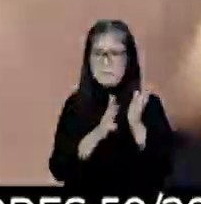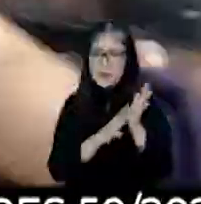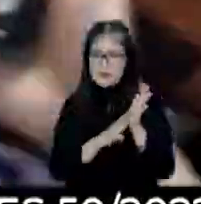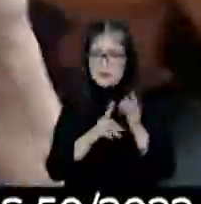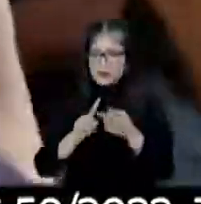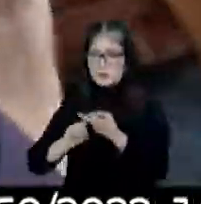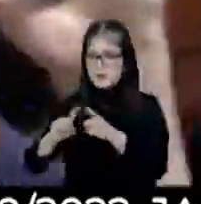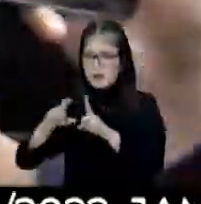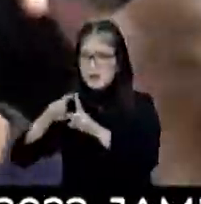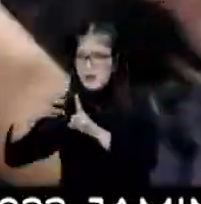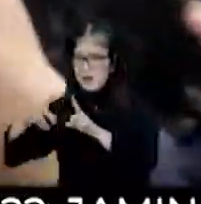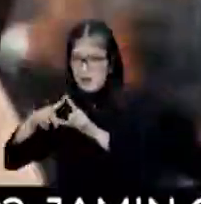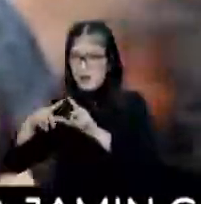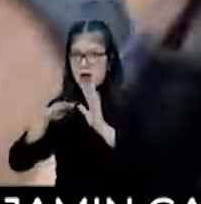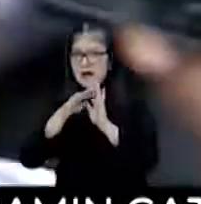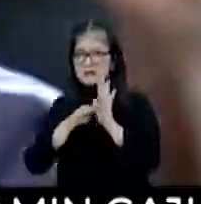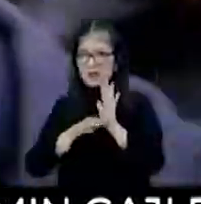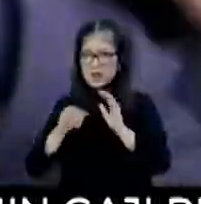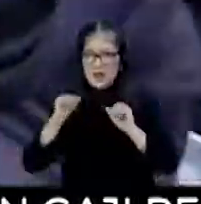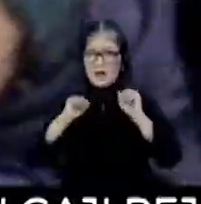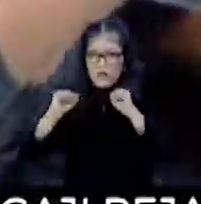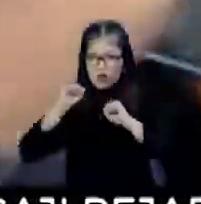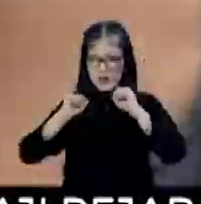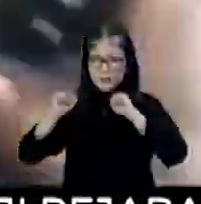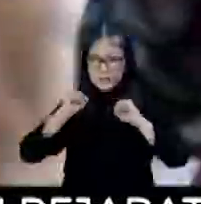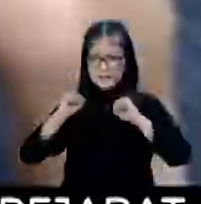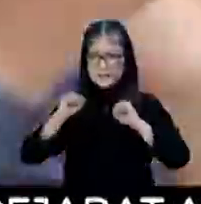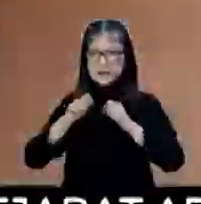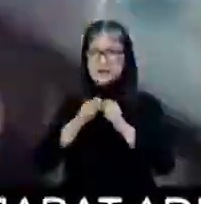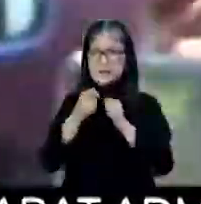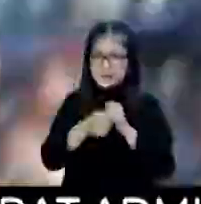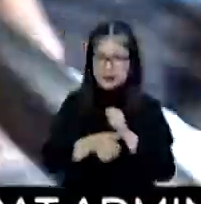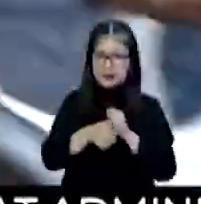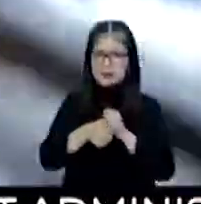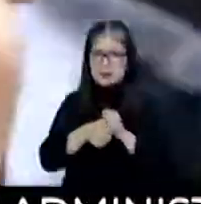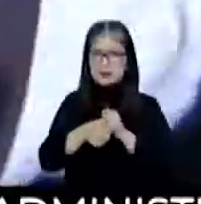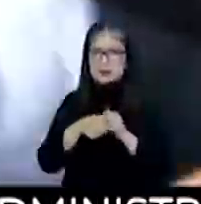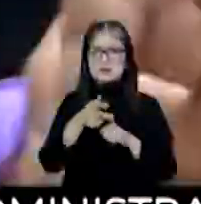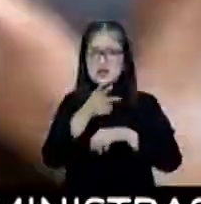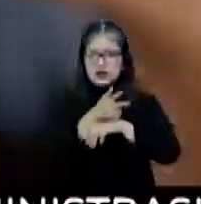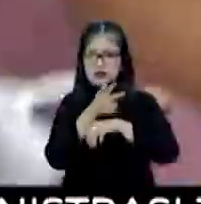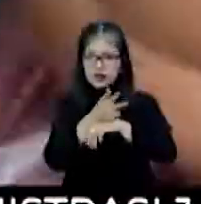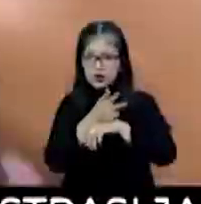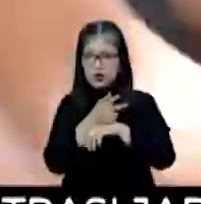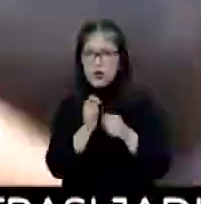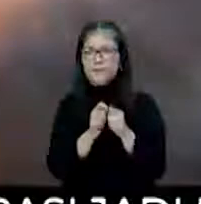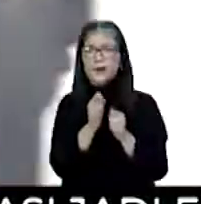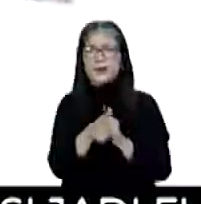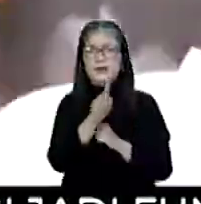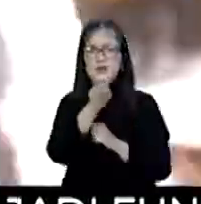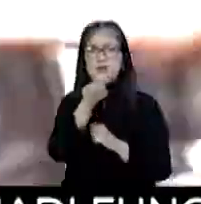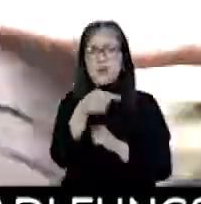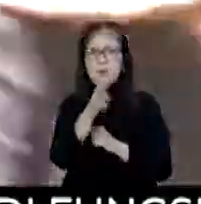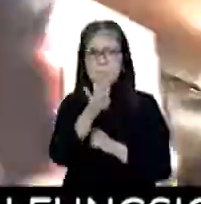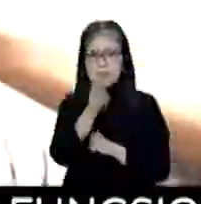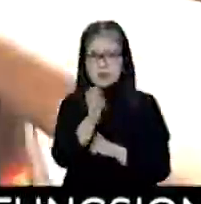dari tayangan acara podcast. Dalam pembelian konten, Marcel memberikan uang 1,4 juta rupiah tanpa melalui aplikasi